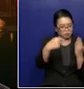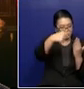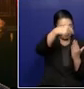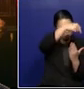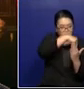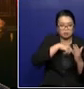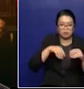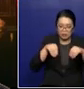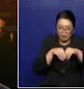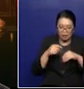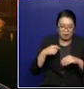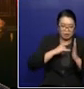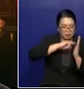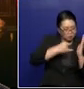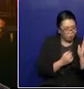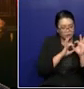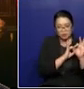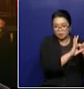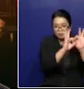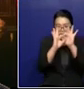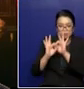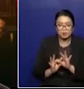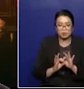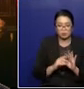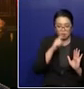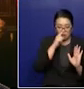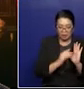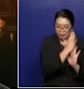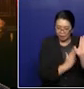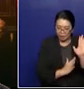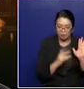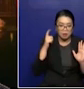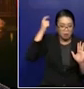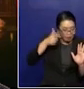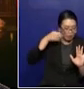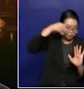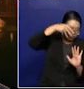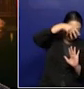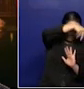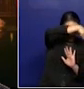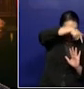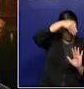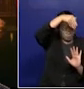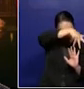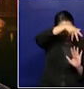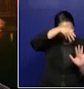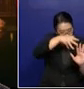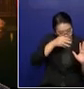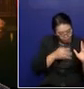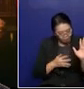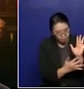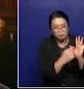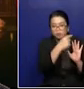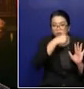10ด่าน10จังหวัดที่เชื่อมเราถ้าโควิดหลุดเข้ามาท่านว่าเกิดอะไรขึ้นฮะทั้งหมดที่เจ๊งอยู่เป็น10ล้านกว่า